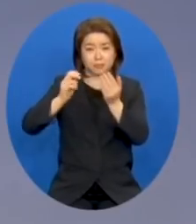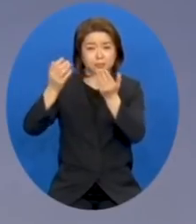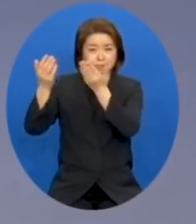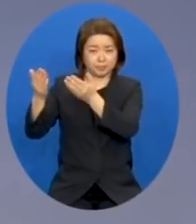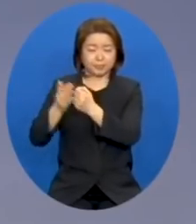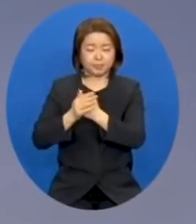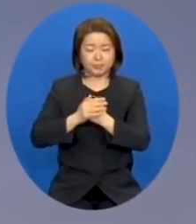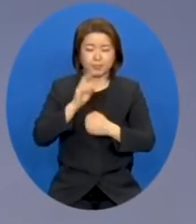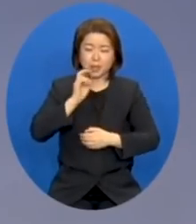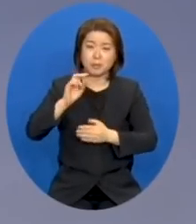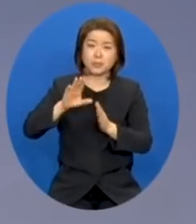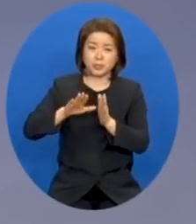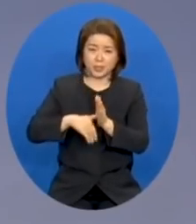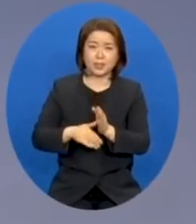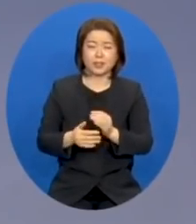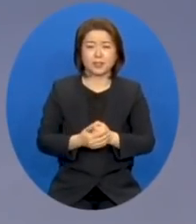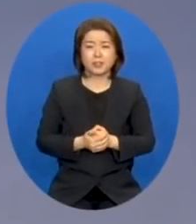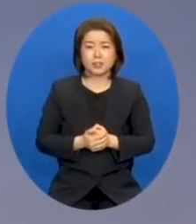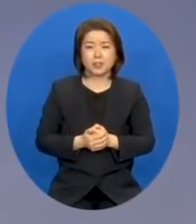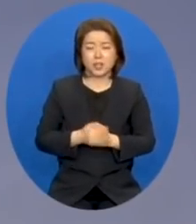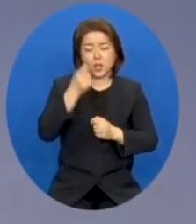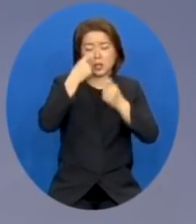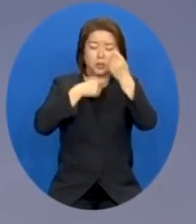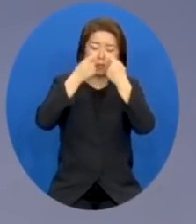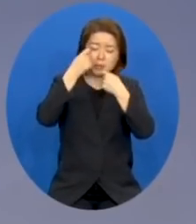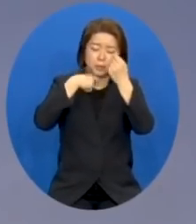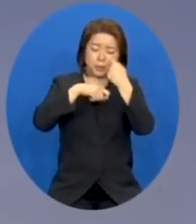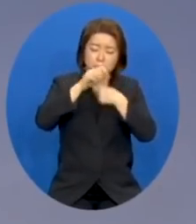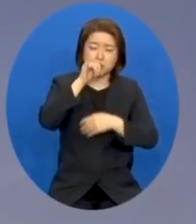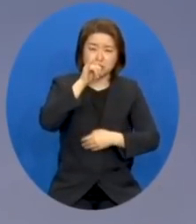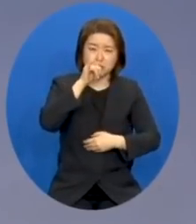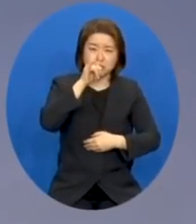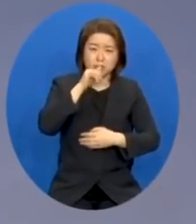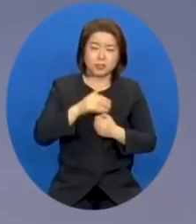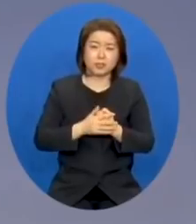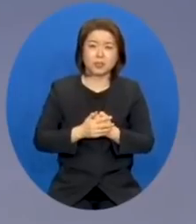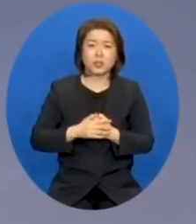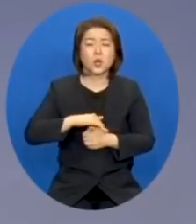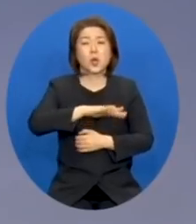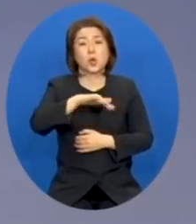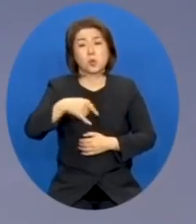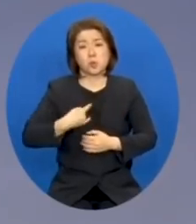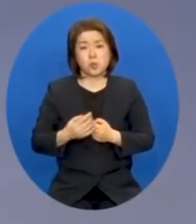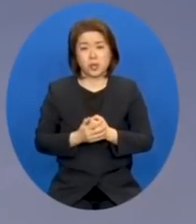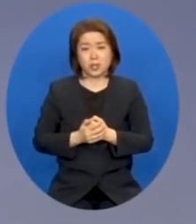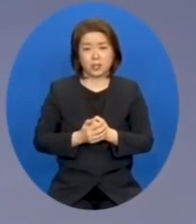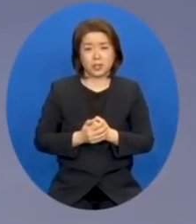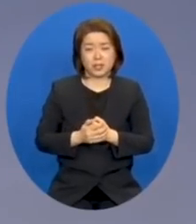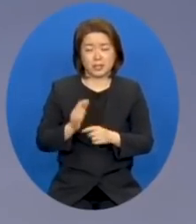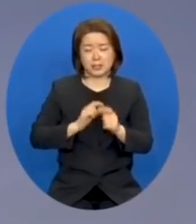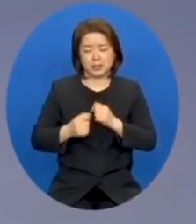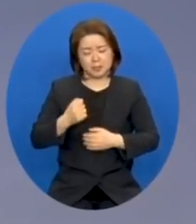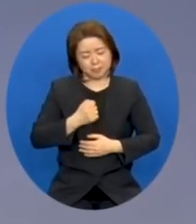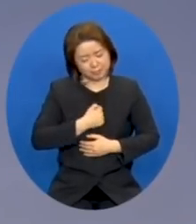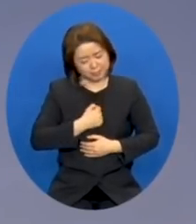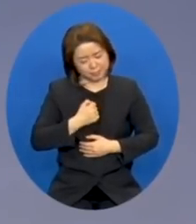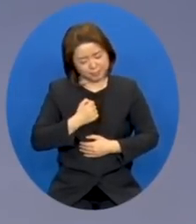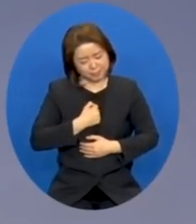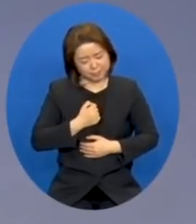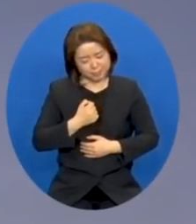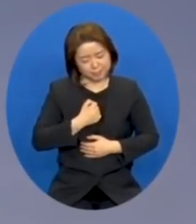우리 부르면서 울었어요 그것은 우리에게 우리를 정해 통하게 하는